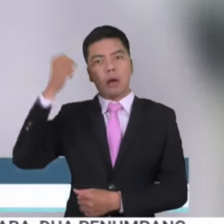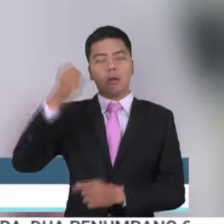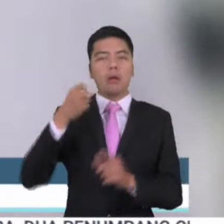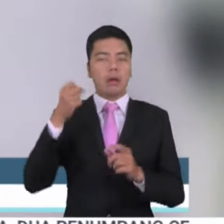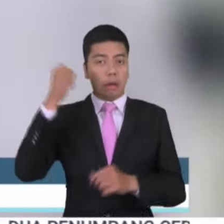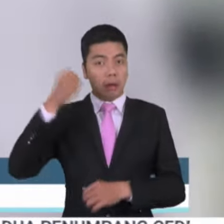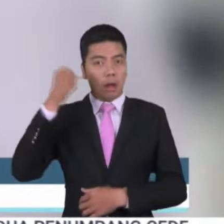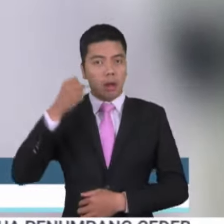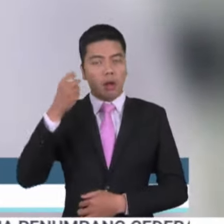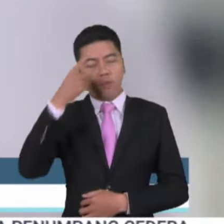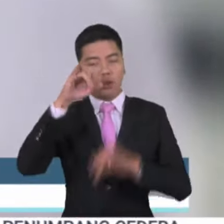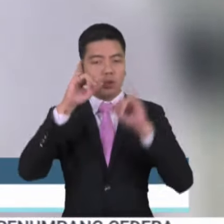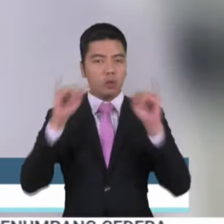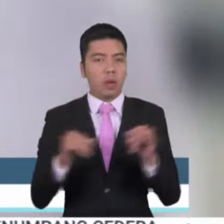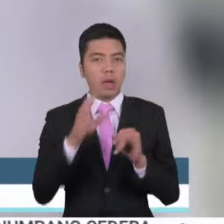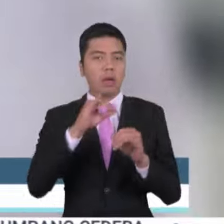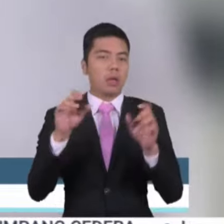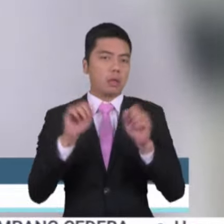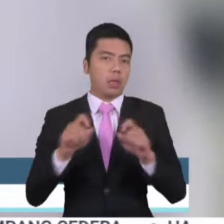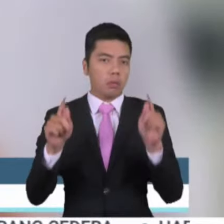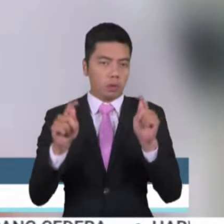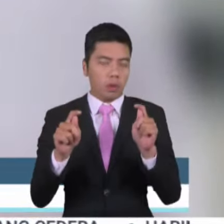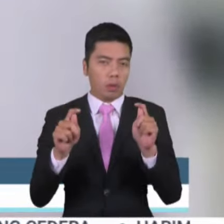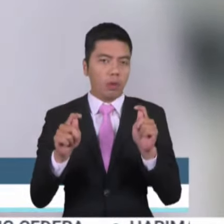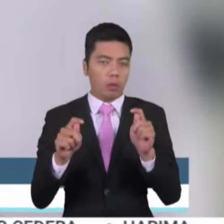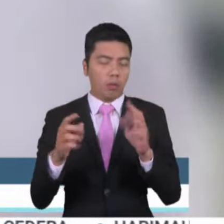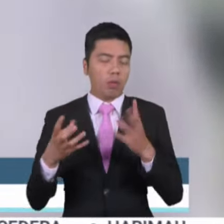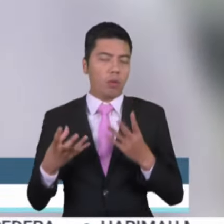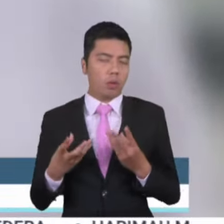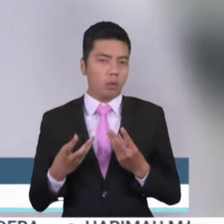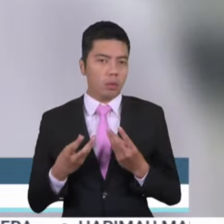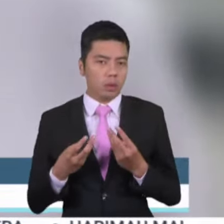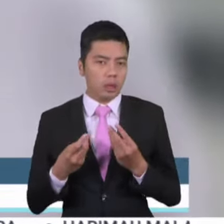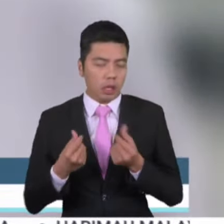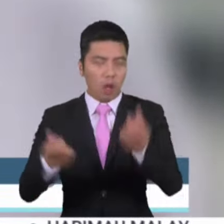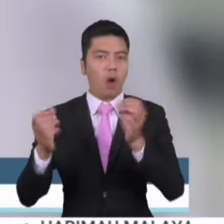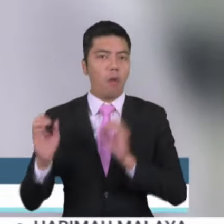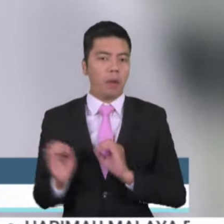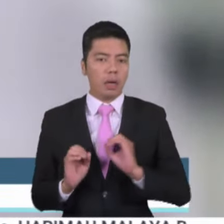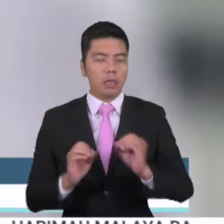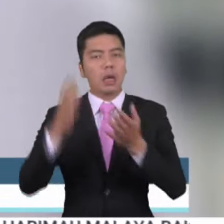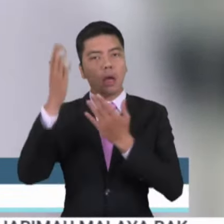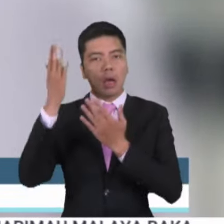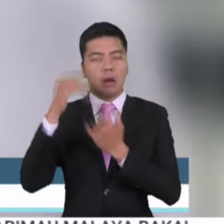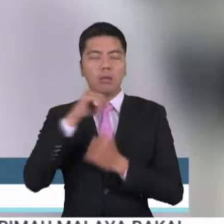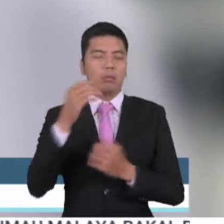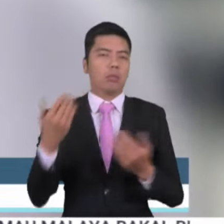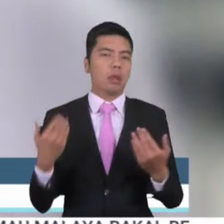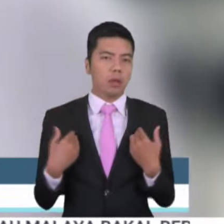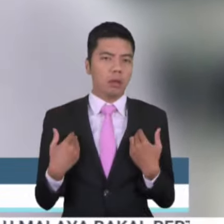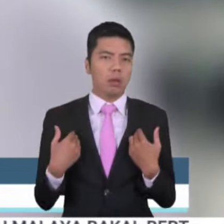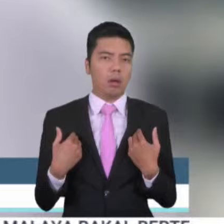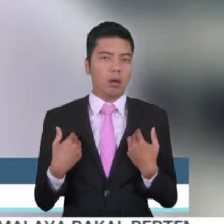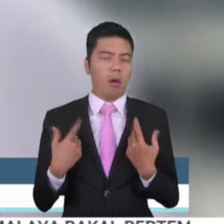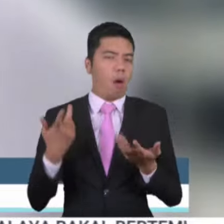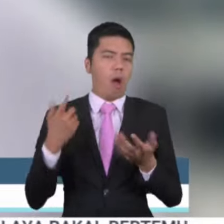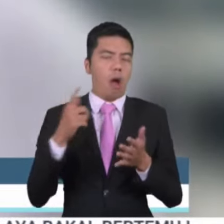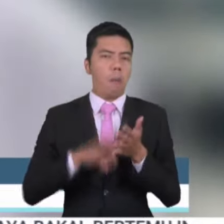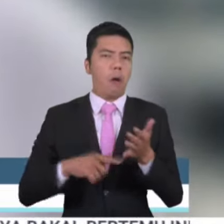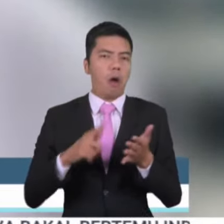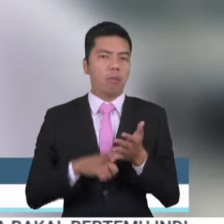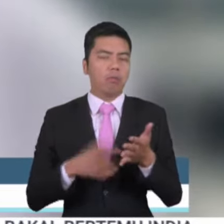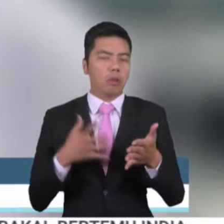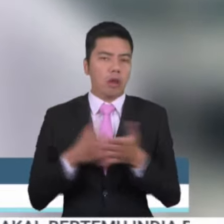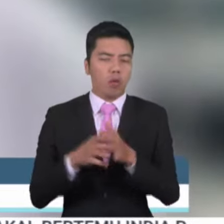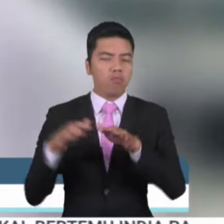pada hari Jumaat dan juga hari Sabtu dilancarkan lagi dari segi operasinya supaya tidak ada congestion yang